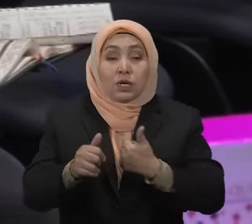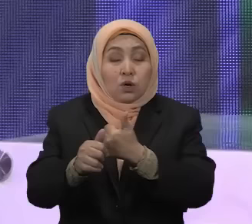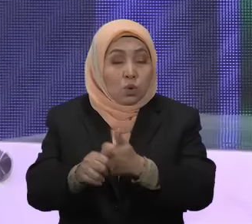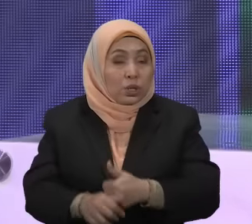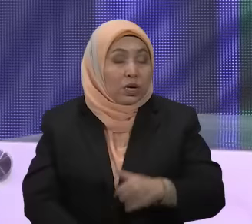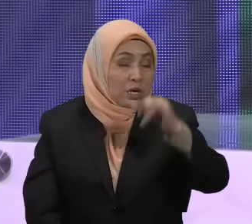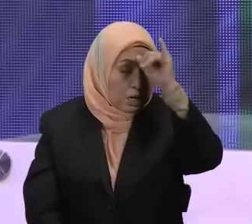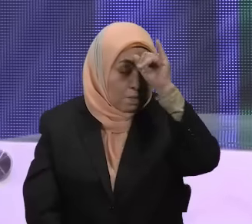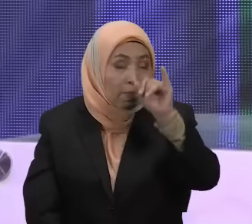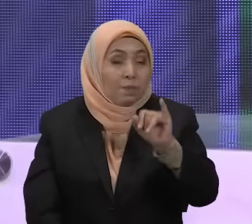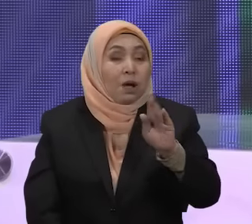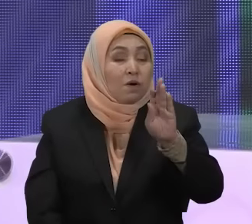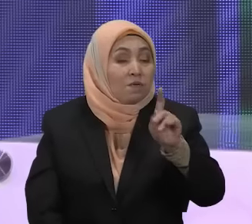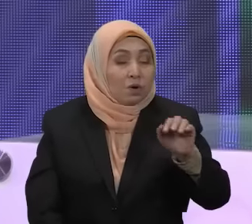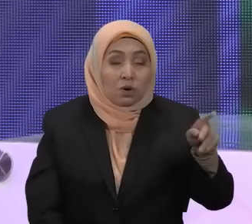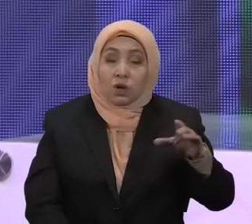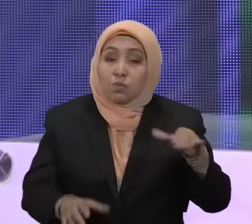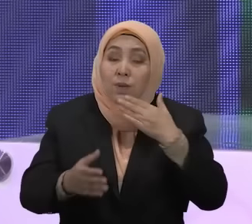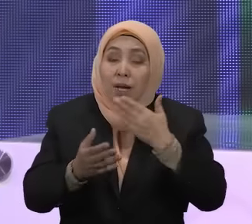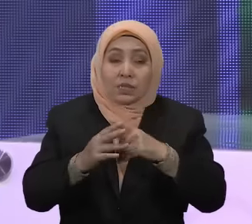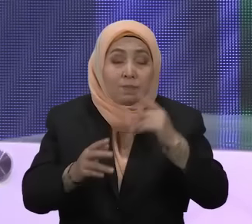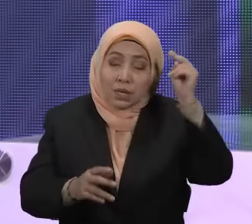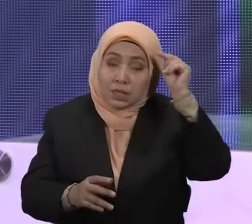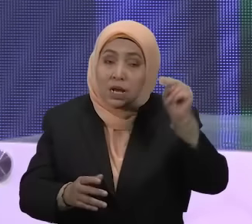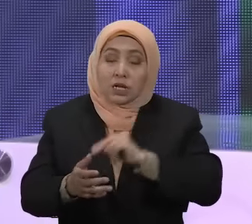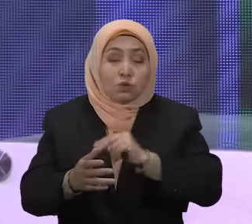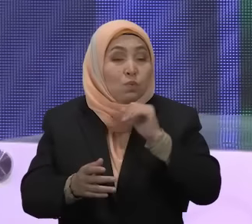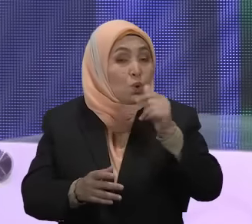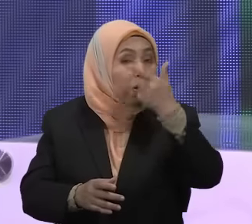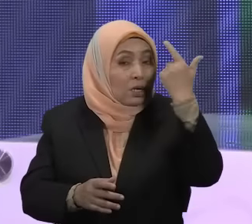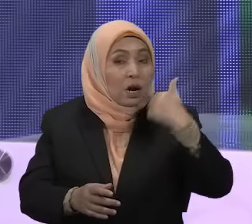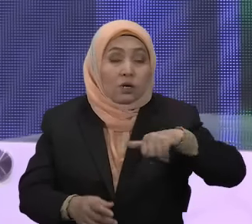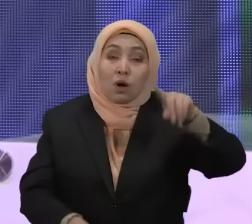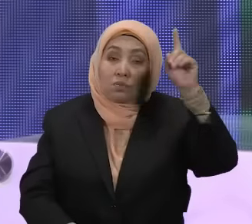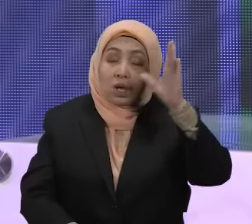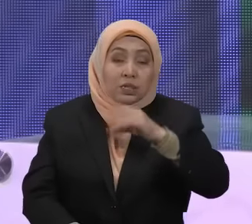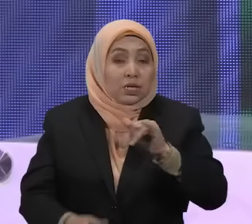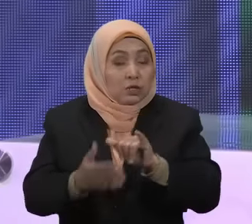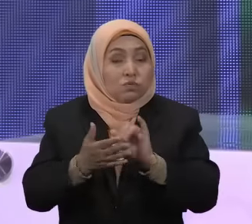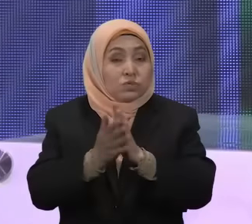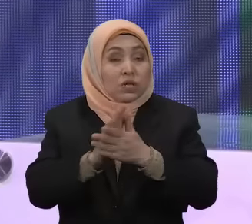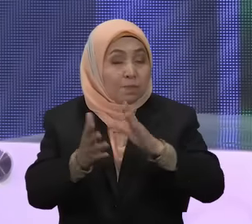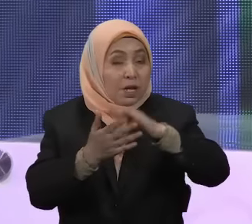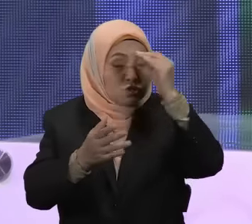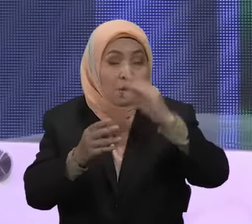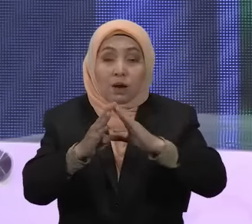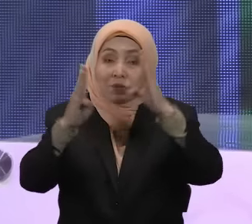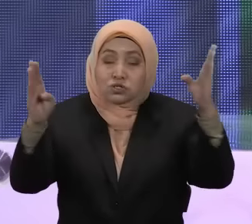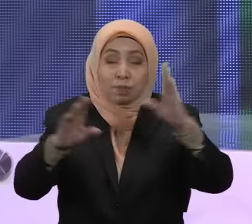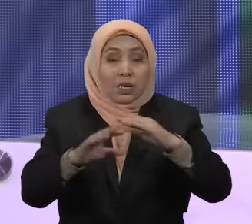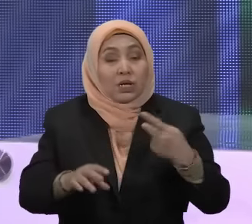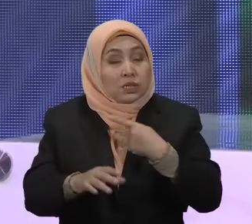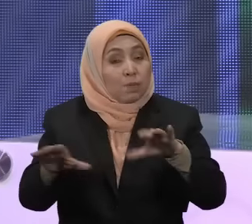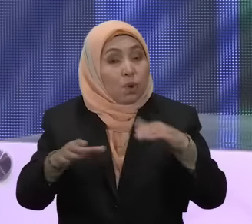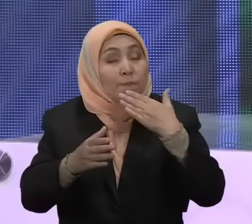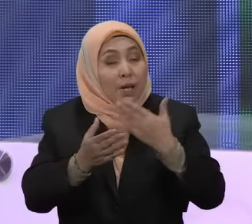menurut Imam Fakhrul Razi, kerana syaitan. Ya, buat baik tapi niatnya itu bukan kerana Allah. Dan itu sebagai pelajaran besar kepada kita.